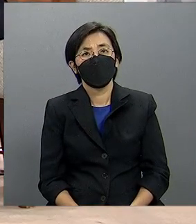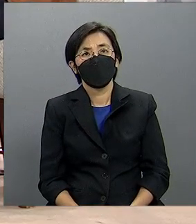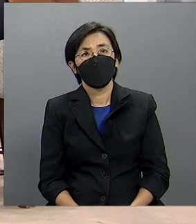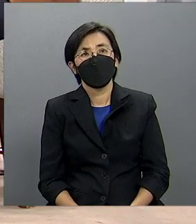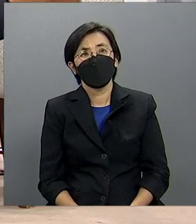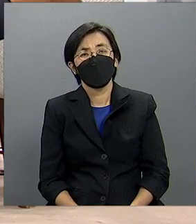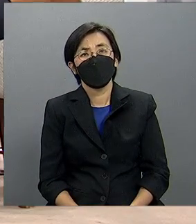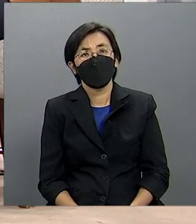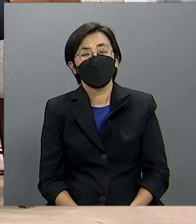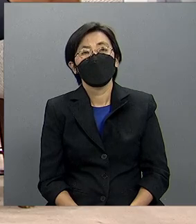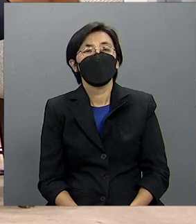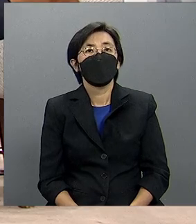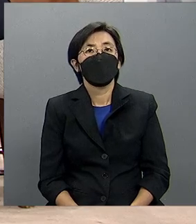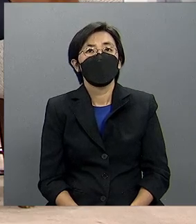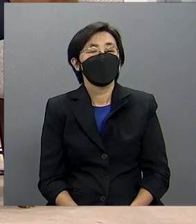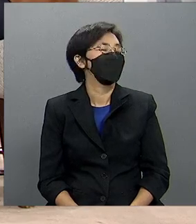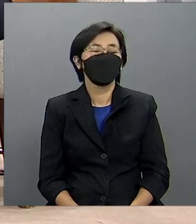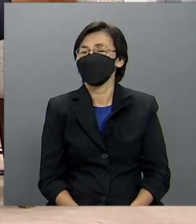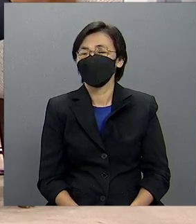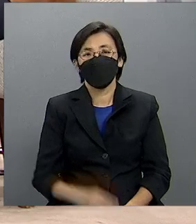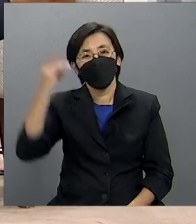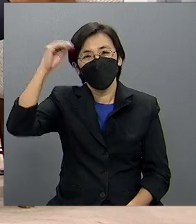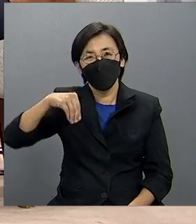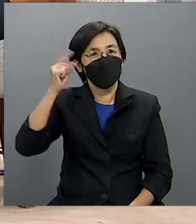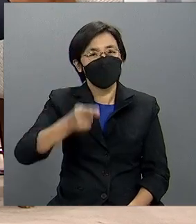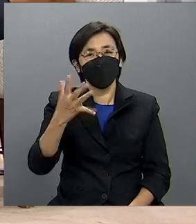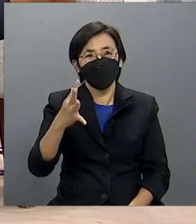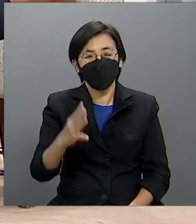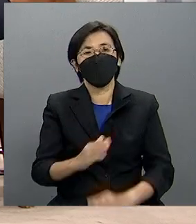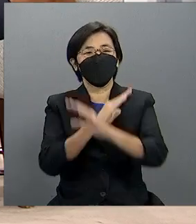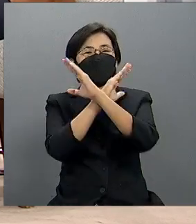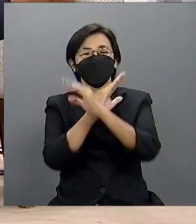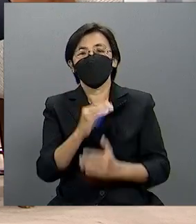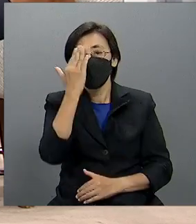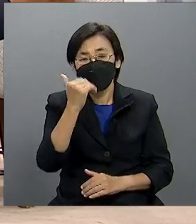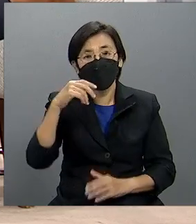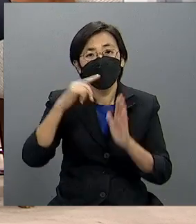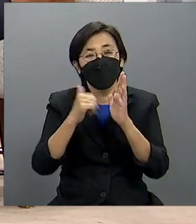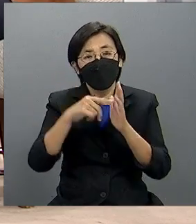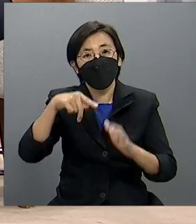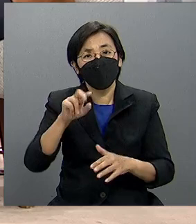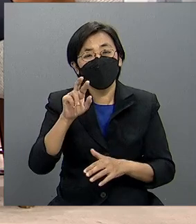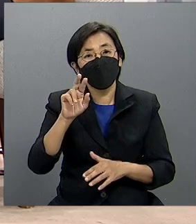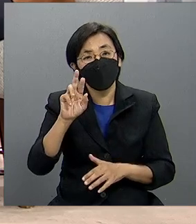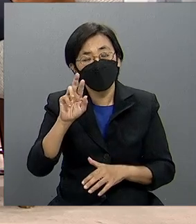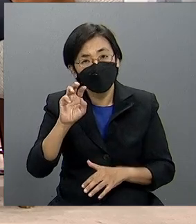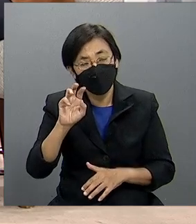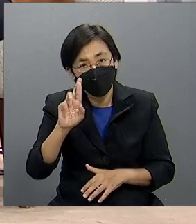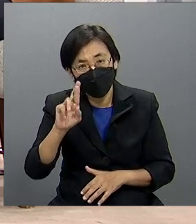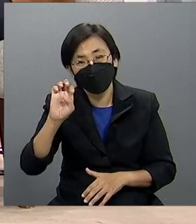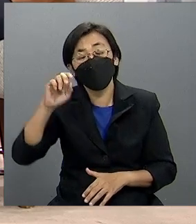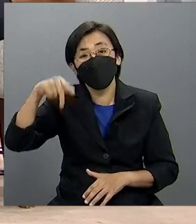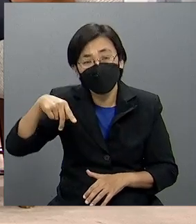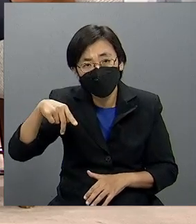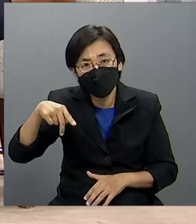เรื่องนี้มั่วนะครับคุณหมอยืนยันว่ายาเพล็บนั้นไม่มีฤทธิ์ในการป้องกันหรือสรรพคุณในการรักษาโควิด